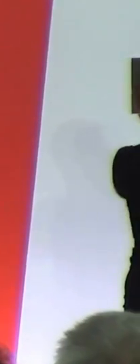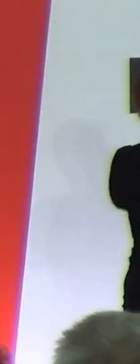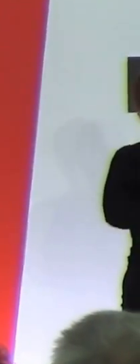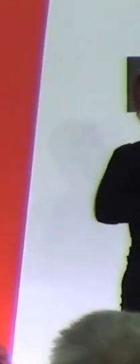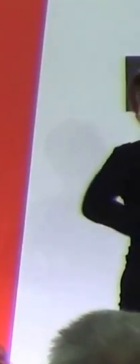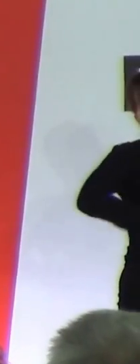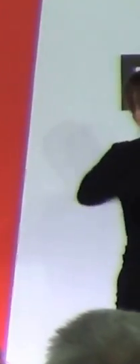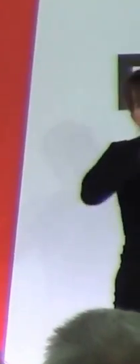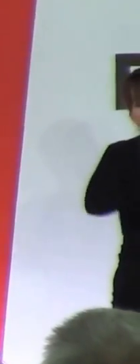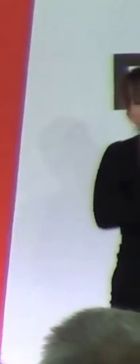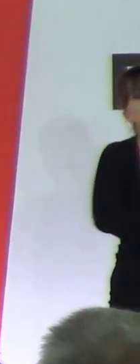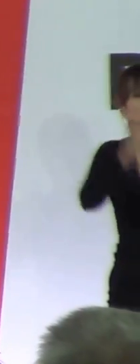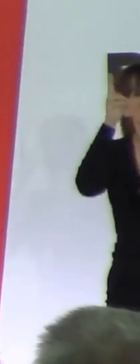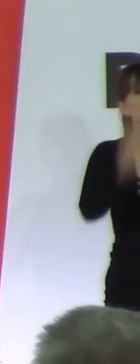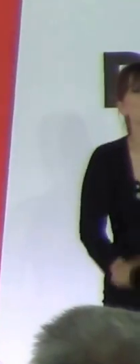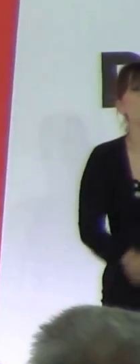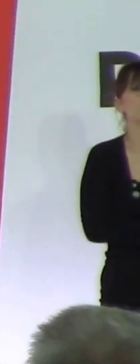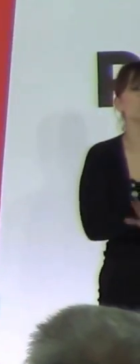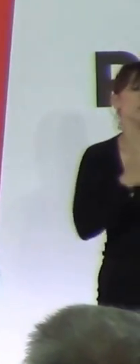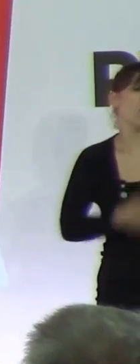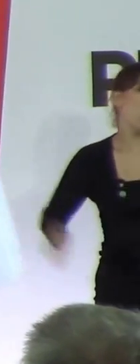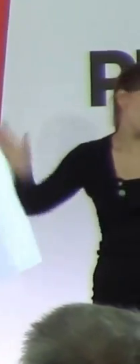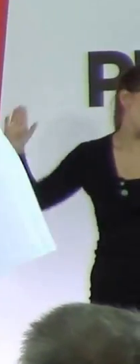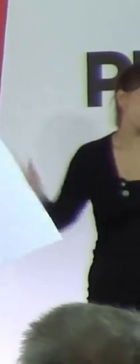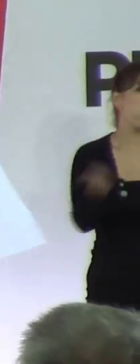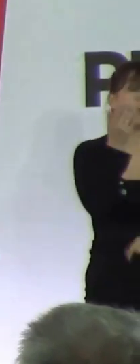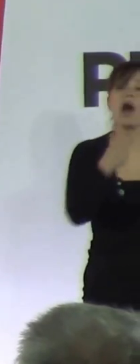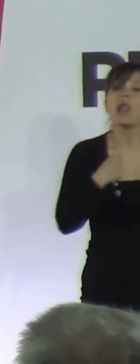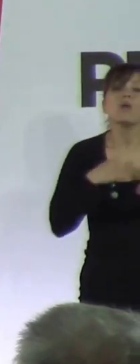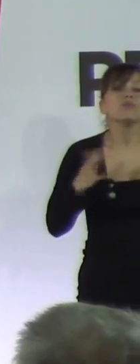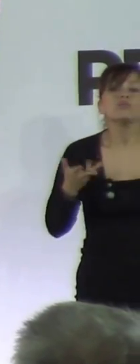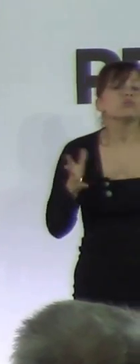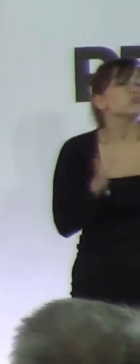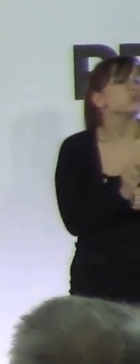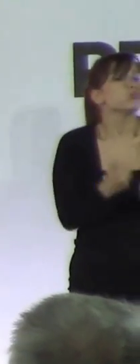Αυτό όμως δεν θα το πετύχουμε μόνοι μας,